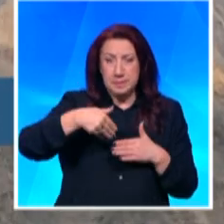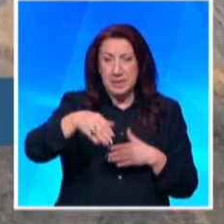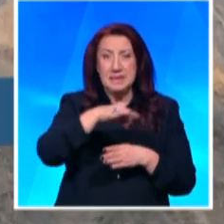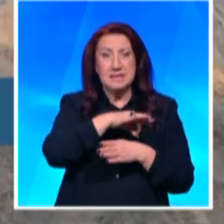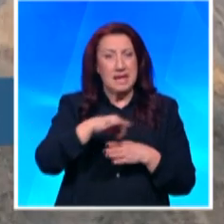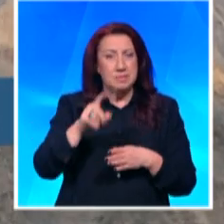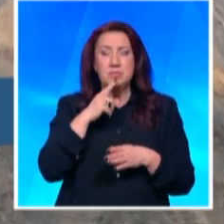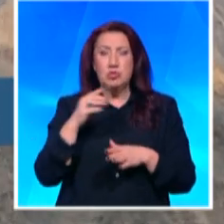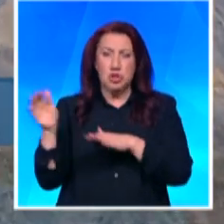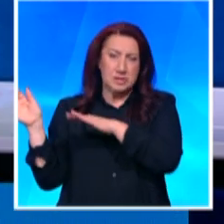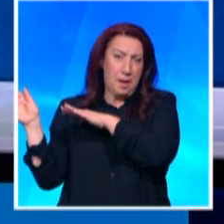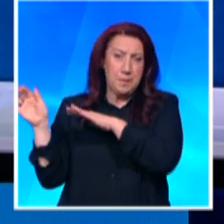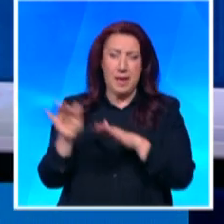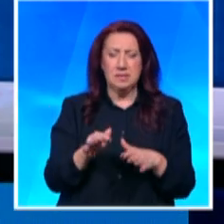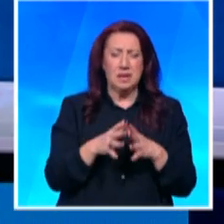отломки.